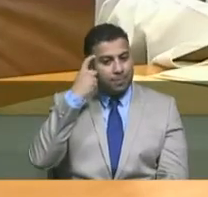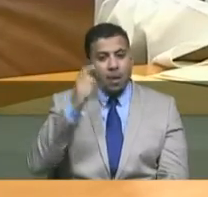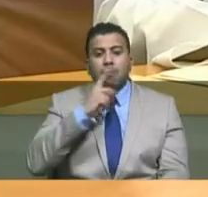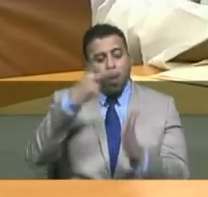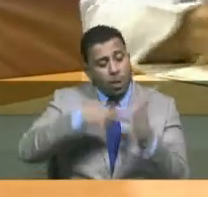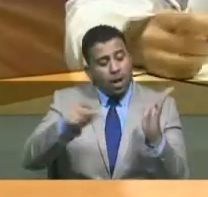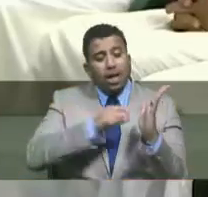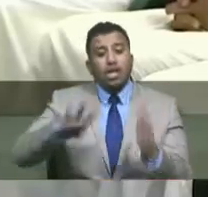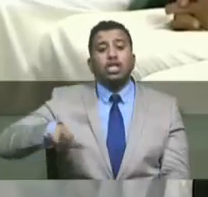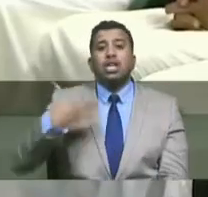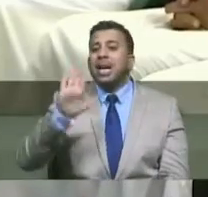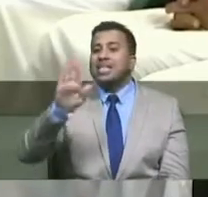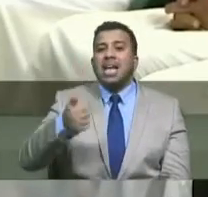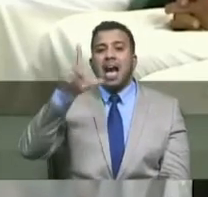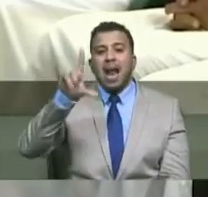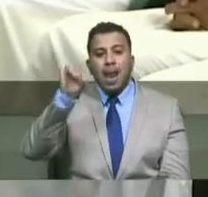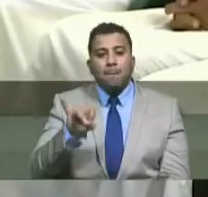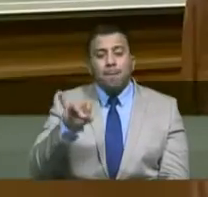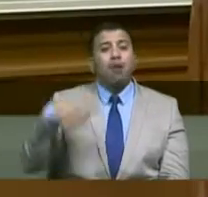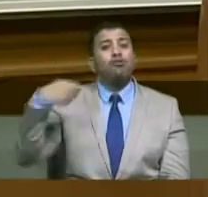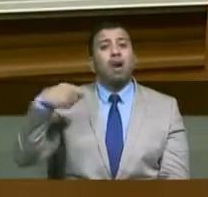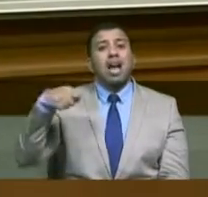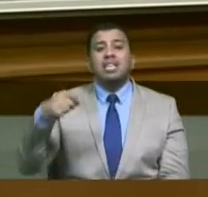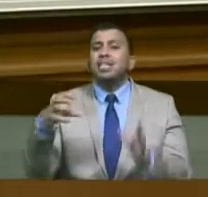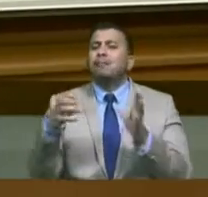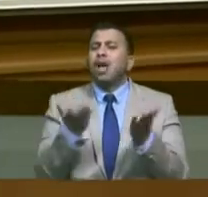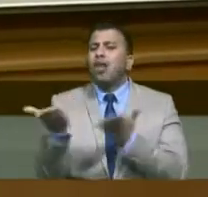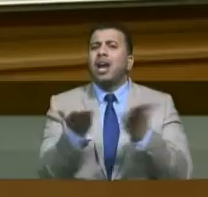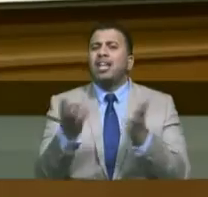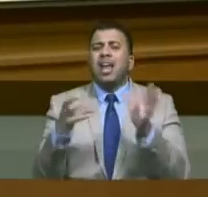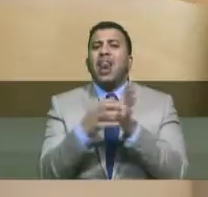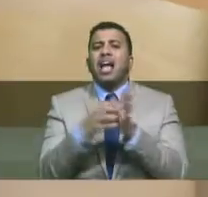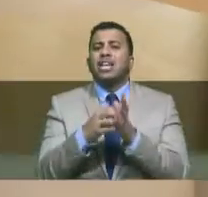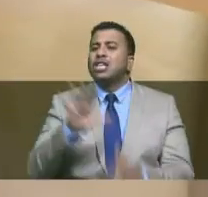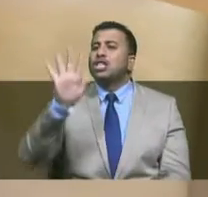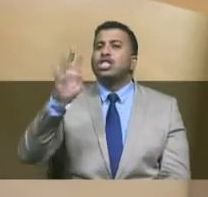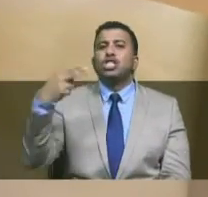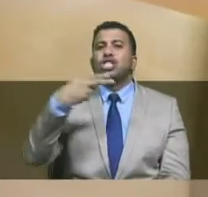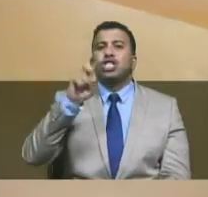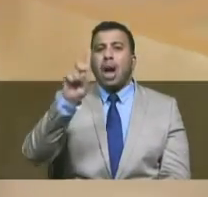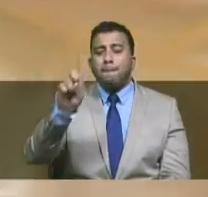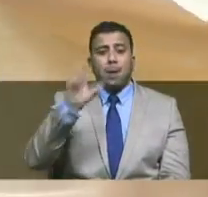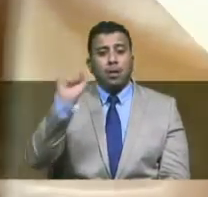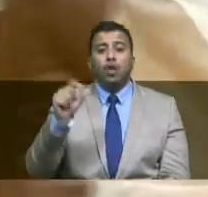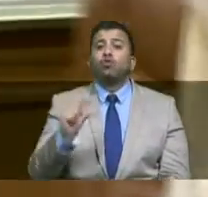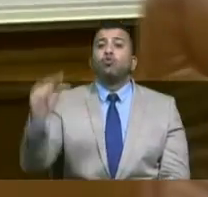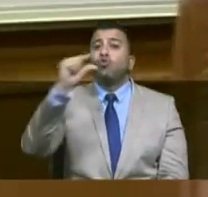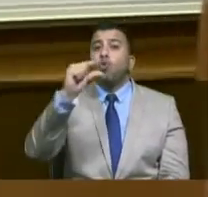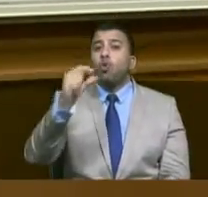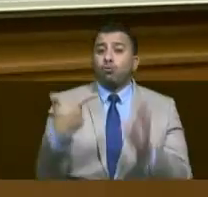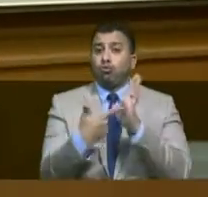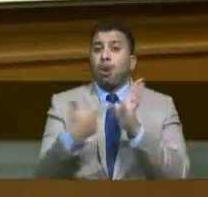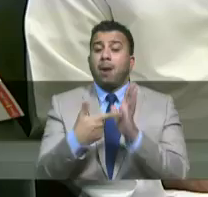الرحمن القاسمي رئيس مجلس إدارة نادي الشعب الثقافي الرياضي والأستاذ الدكتور أحمد مجول النعيمي مدير جامعة